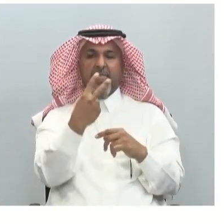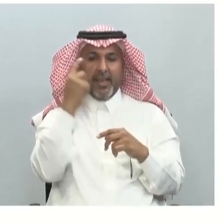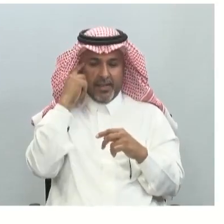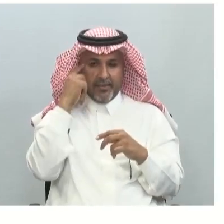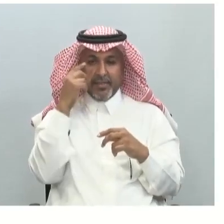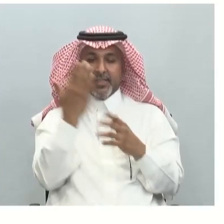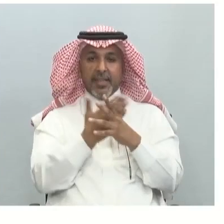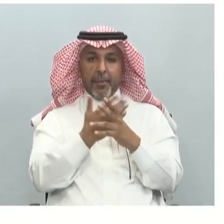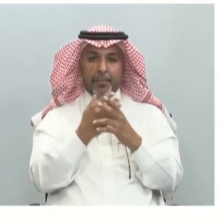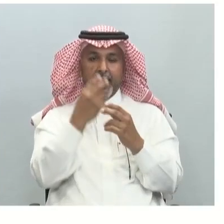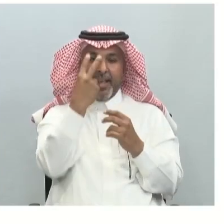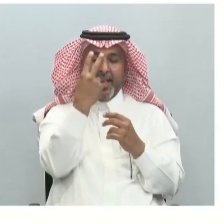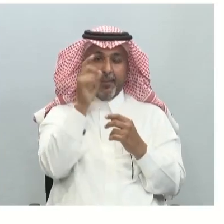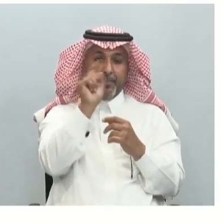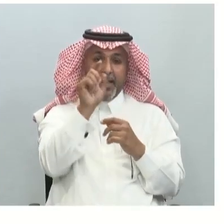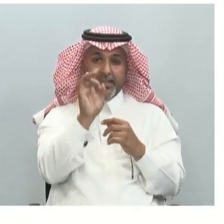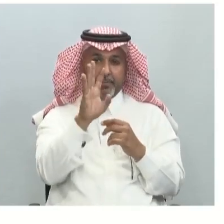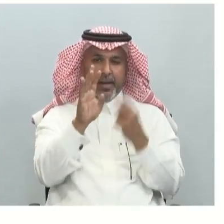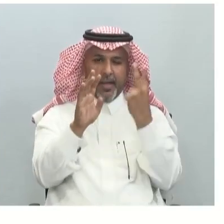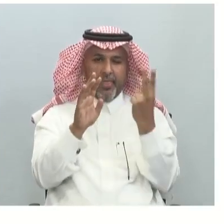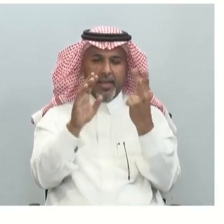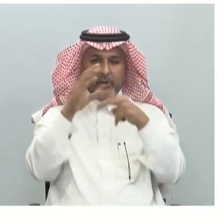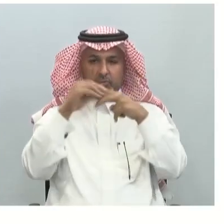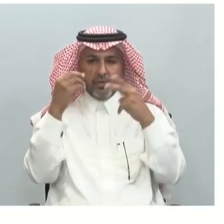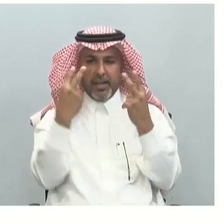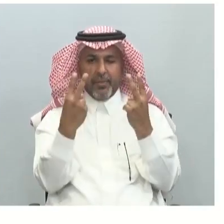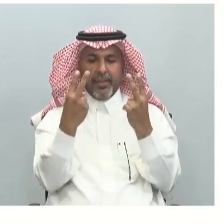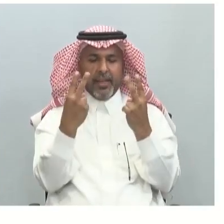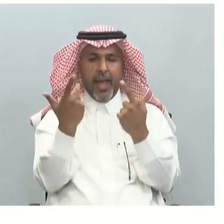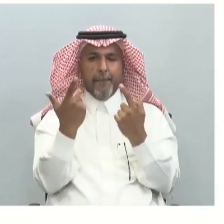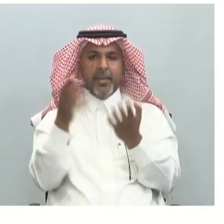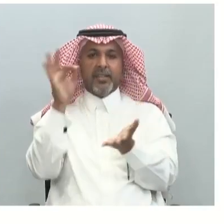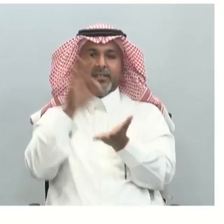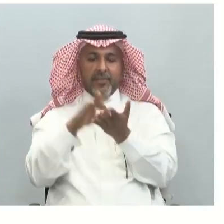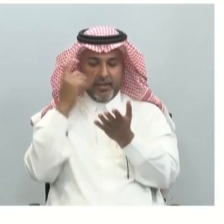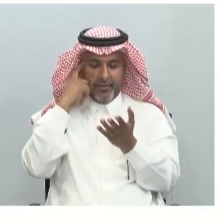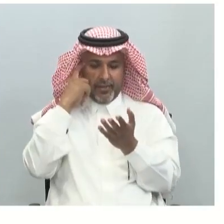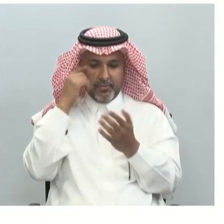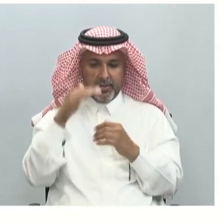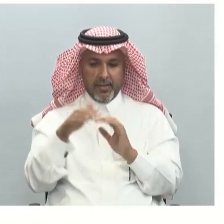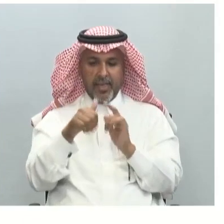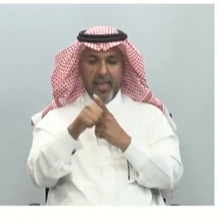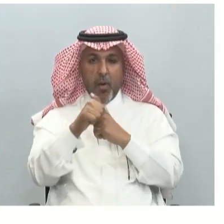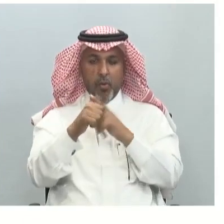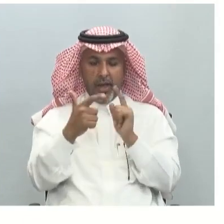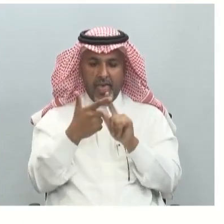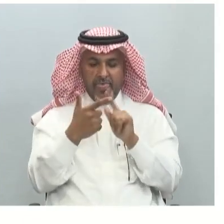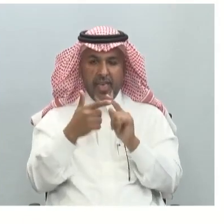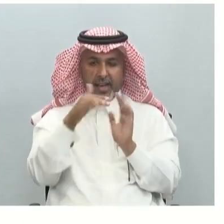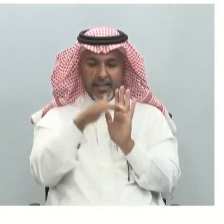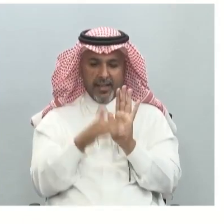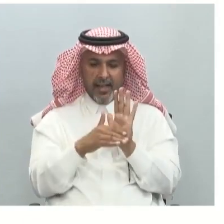لما احط هنا اثنين بدال الاكس يصير القوس قيمته صفر وينضرب في القوس الثاني يعطي صفر وتتساوي الطرفين او